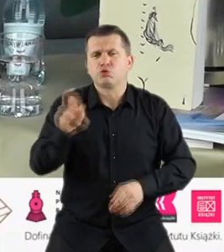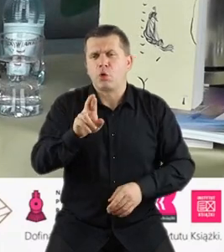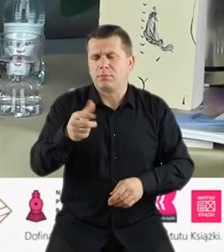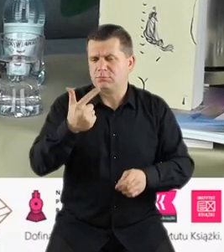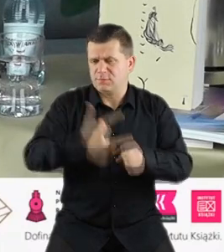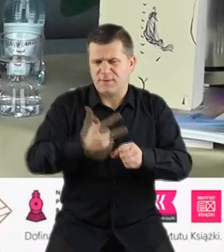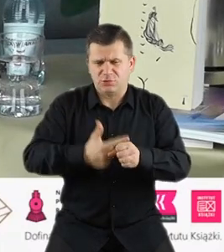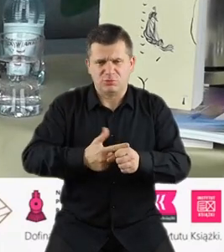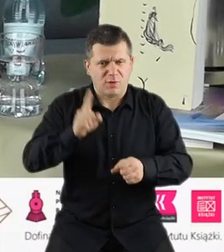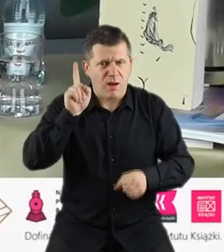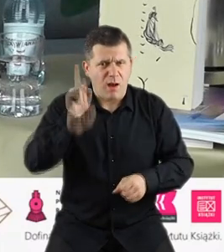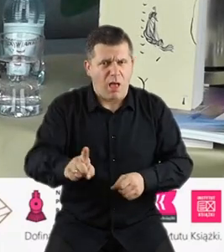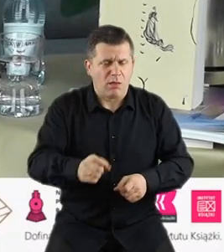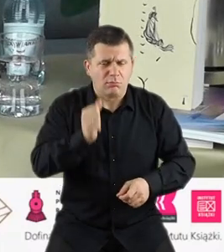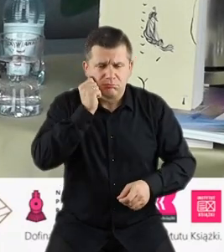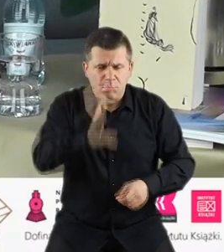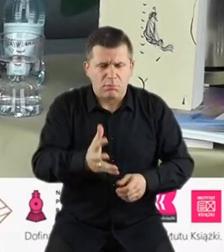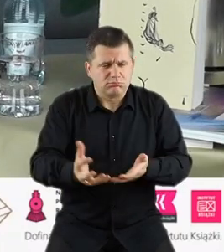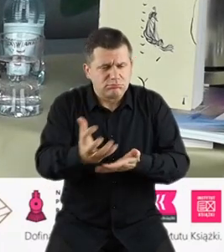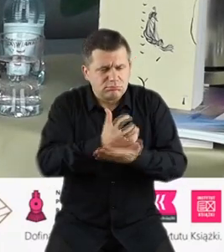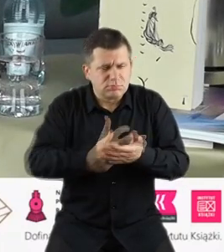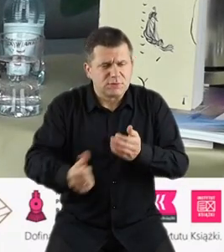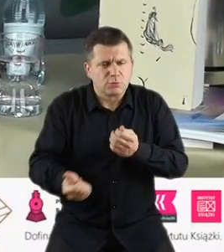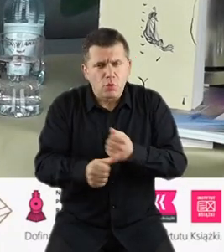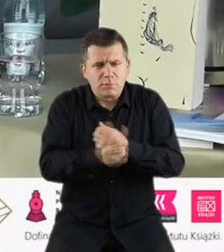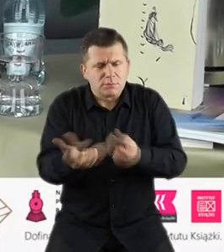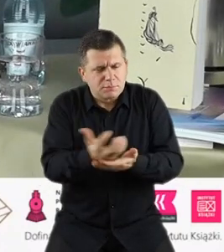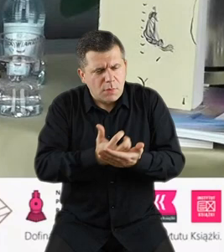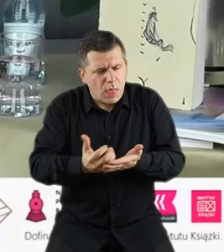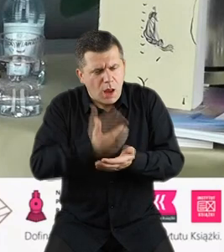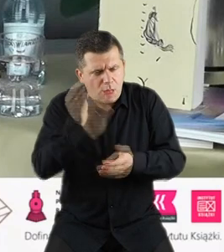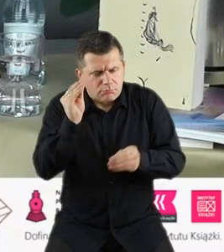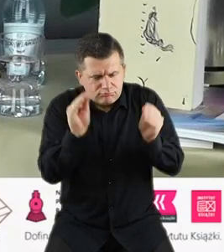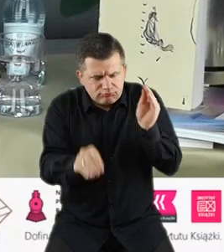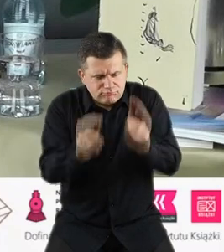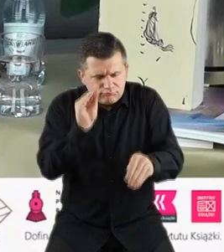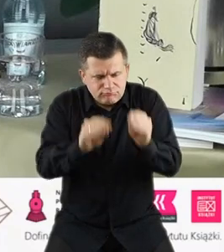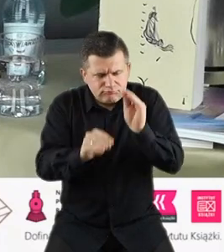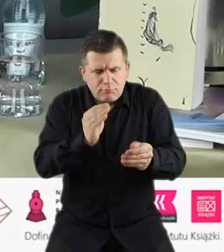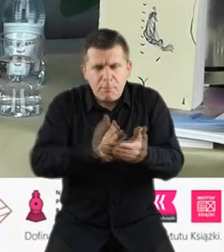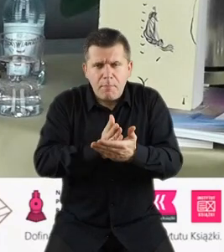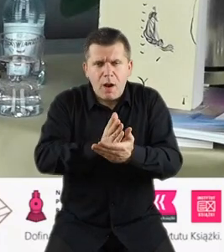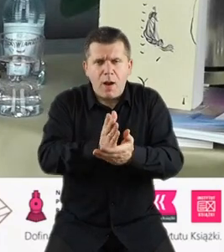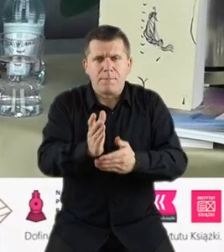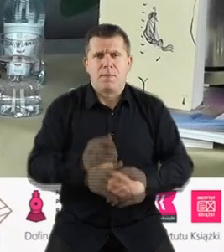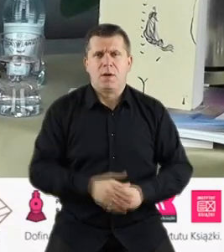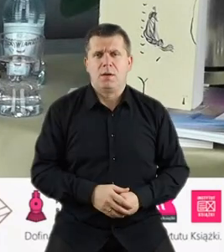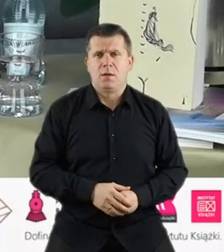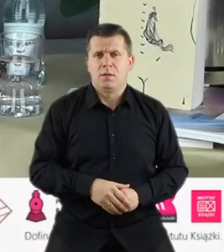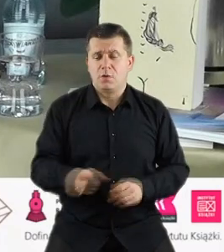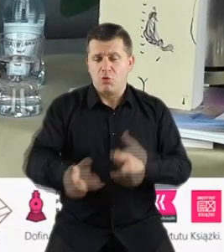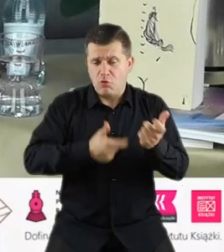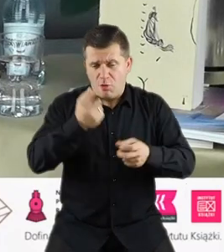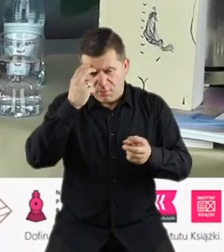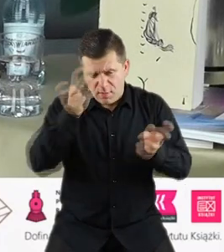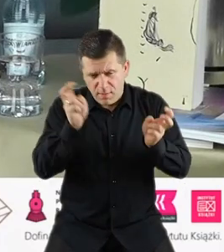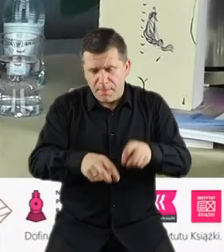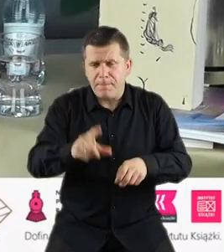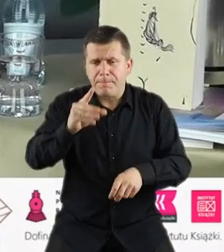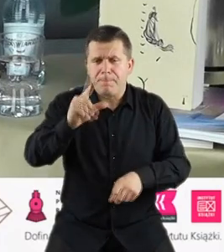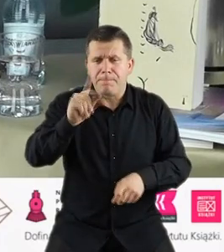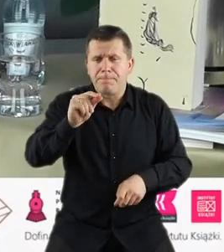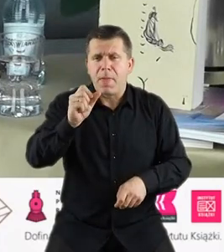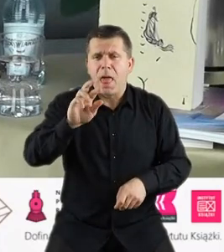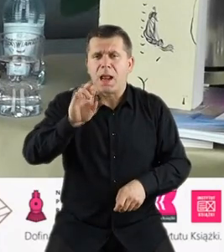było rysowanie tej mapy dzień w dzień, zbieranie dokumentacji, a potem tworzenie jej, w ogóle samo stworzenie